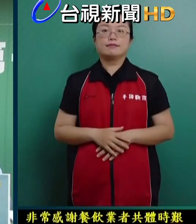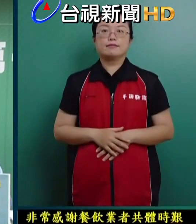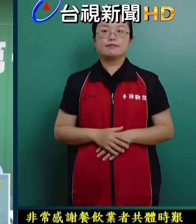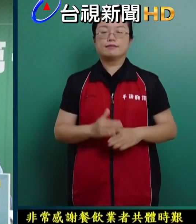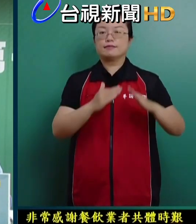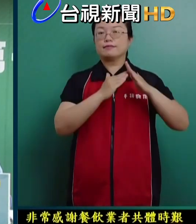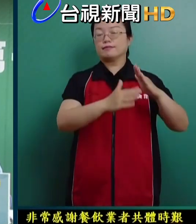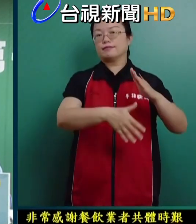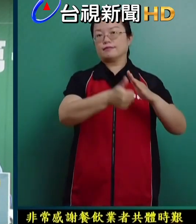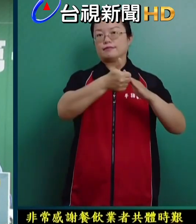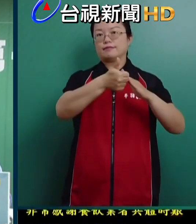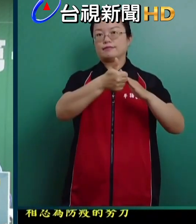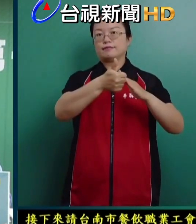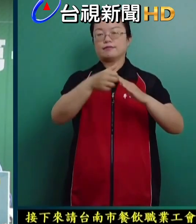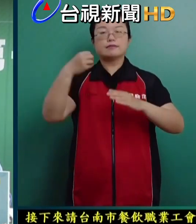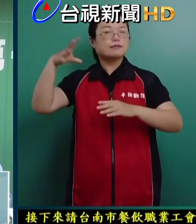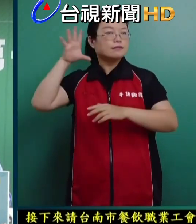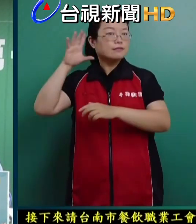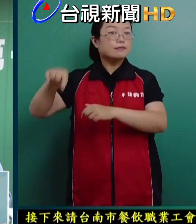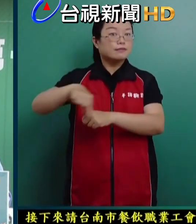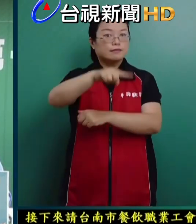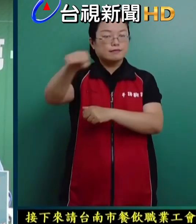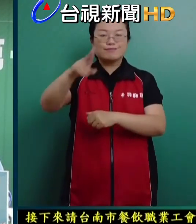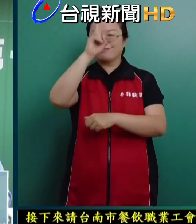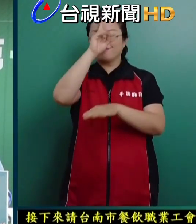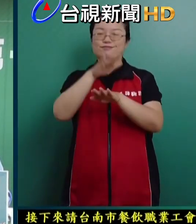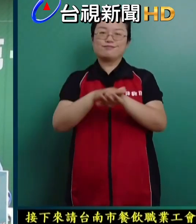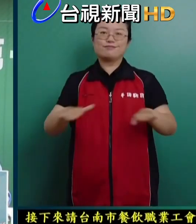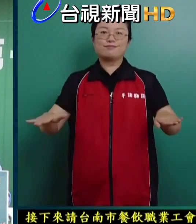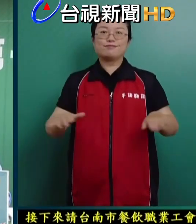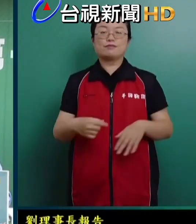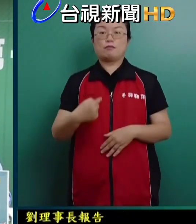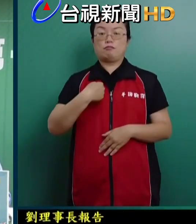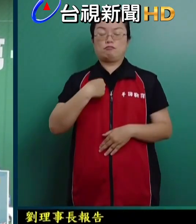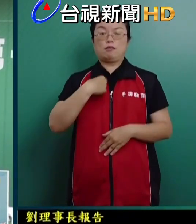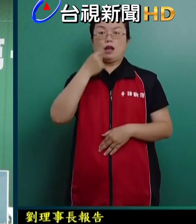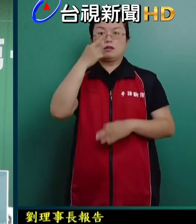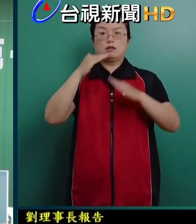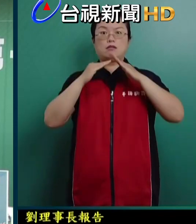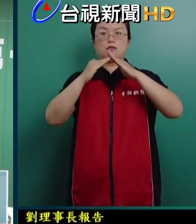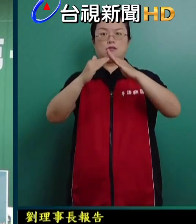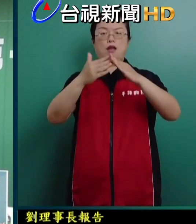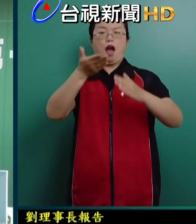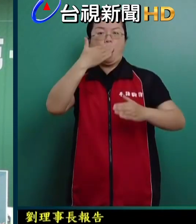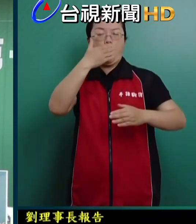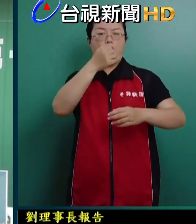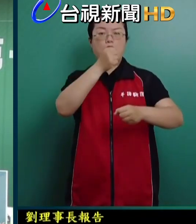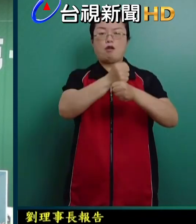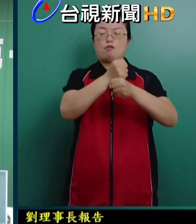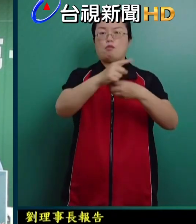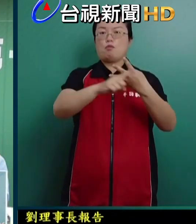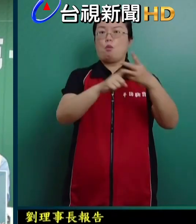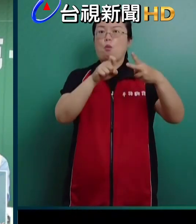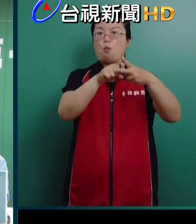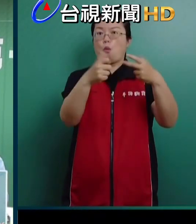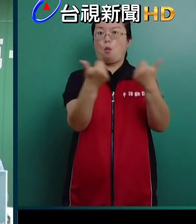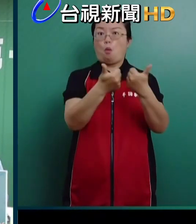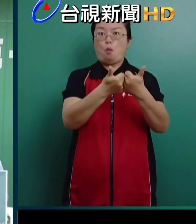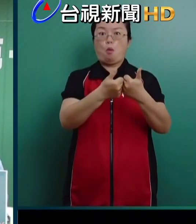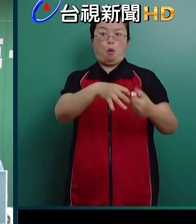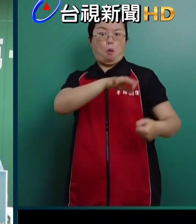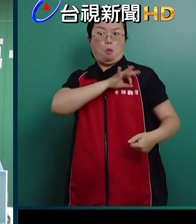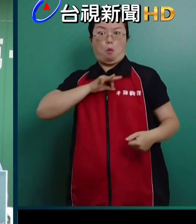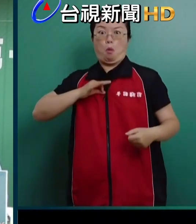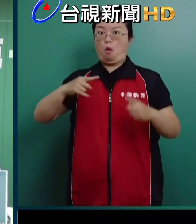市长吼，啊，甲遮每日前日，大家午安。啊，阮台南市餐饮职业工会吼，阮的会员有4000多个